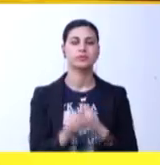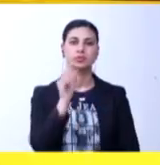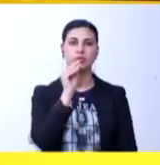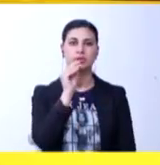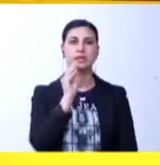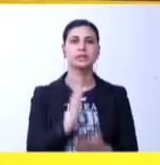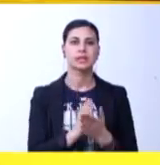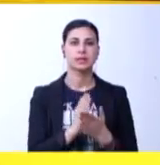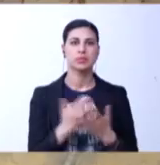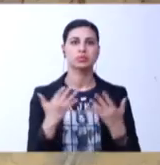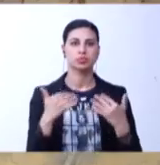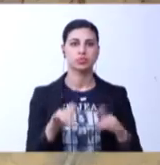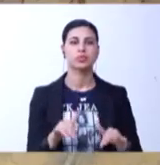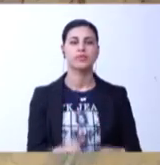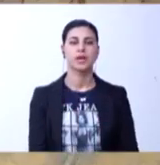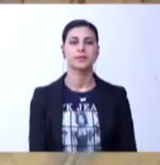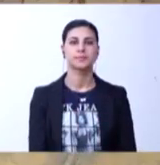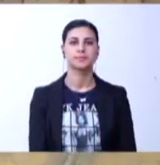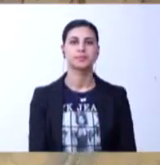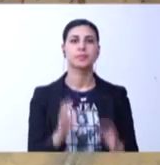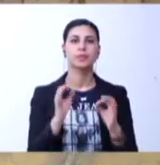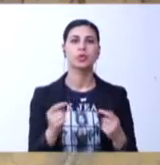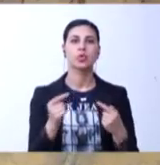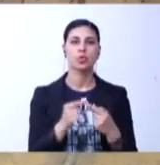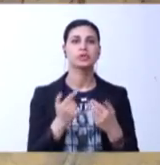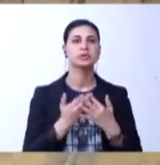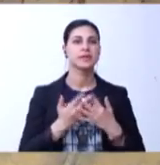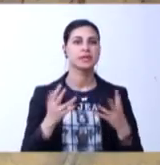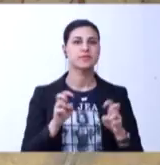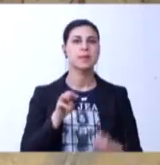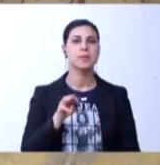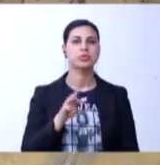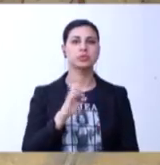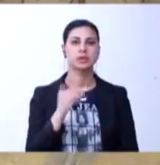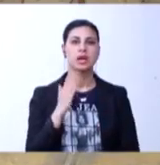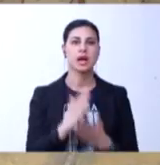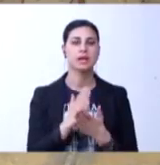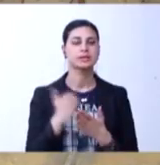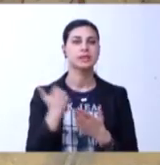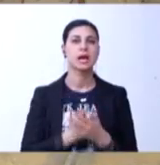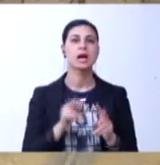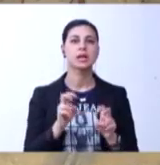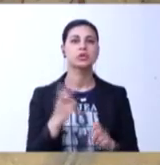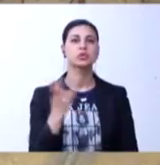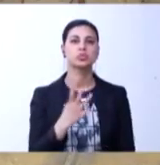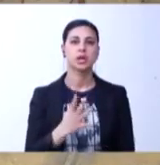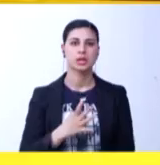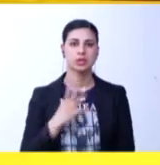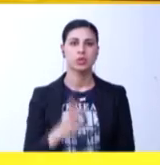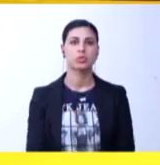როდესაც არსებობს უკვე კონკრეტული ესა თუ ის მეთოდი და ჩნდება ახალი მეთოდი, უნდა